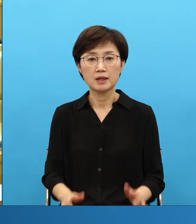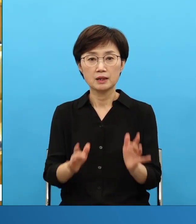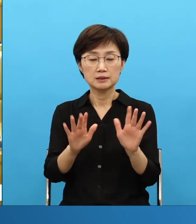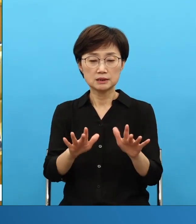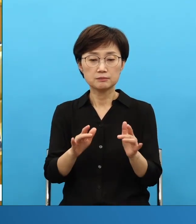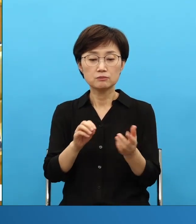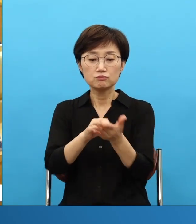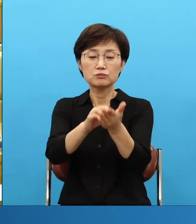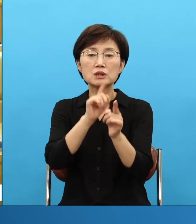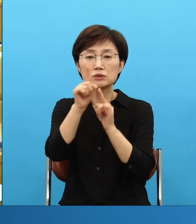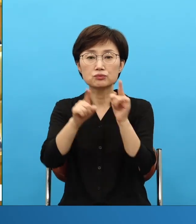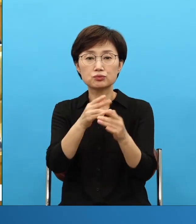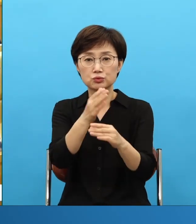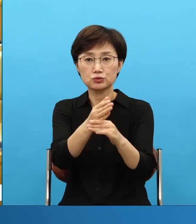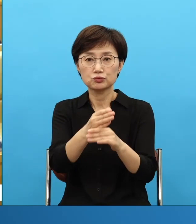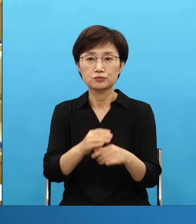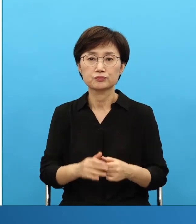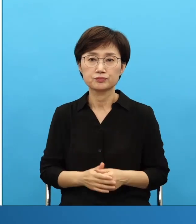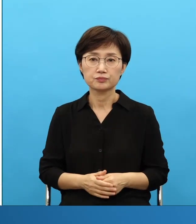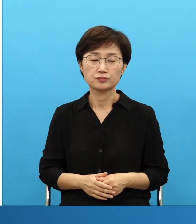위아.kr에서 등록받습니다.